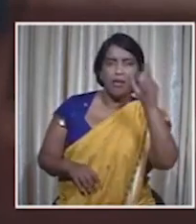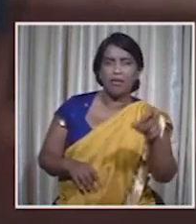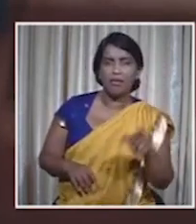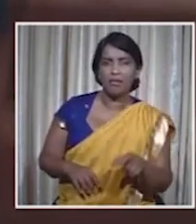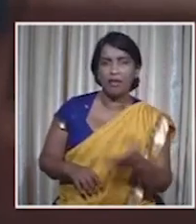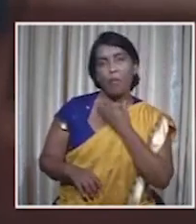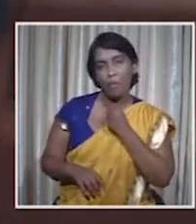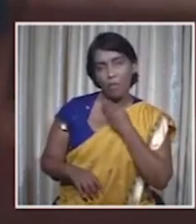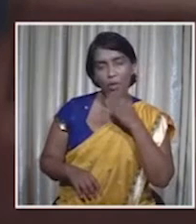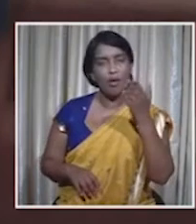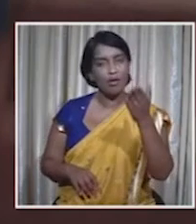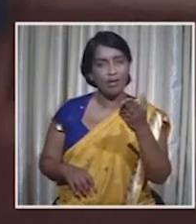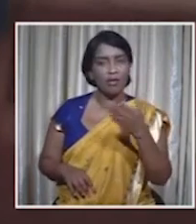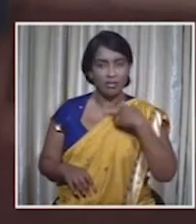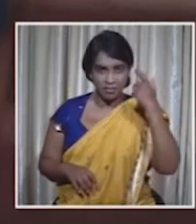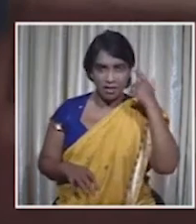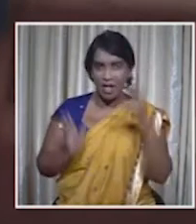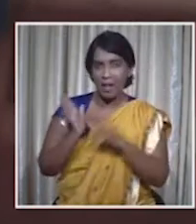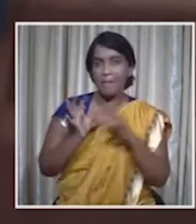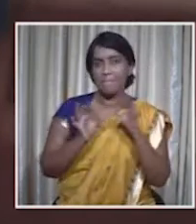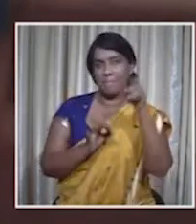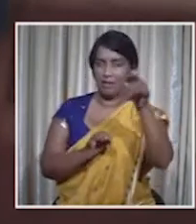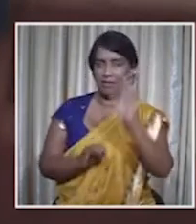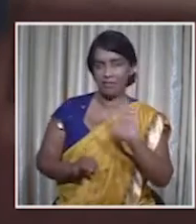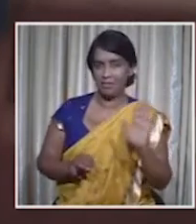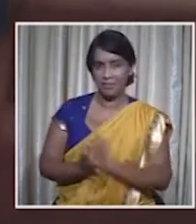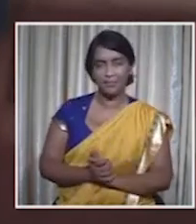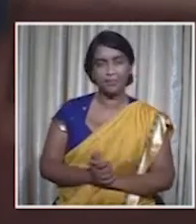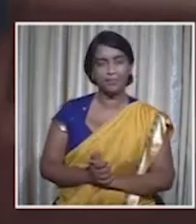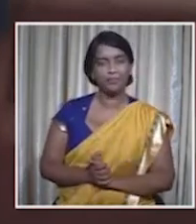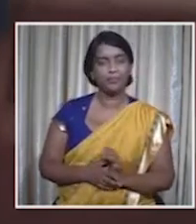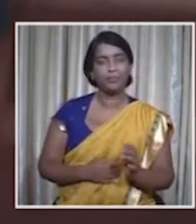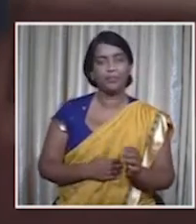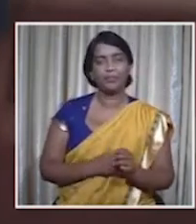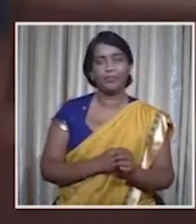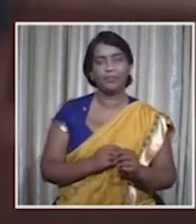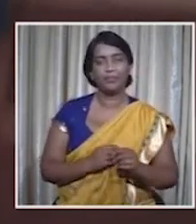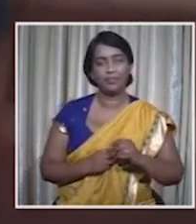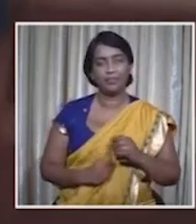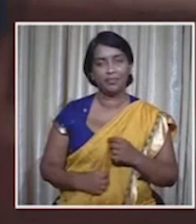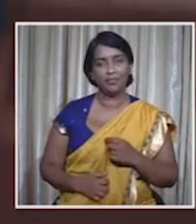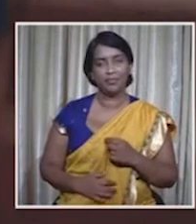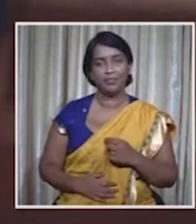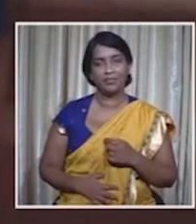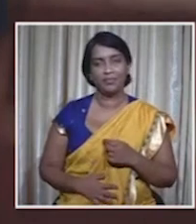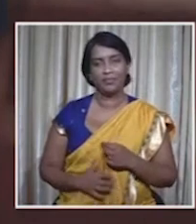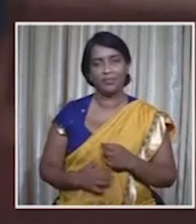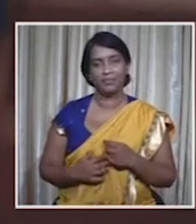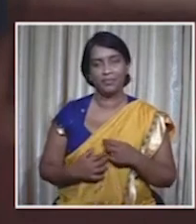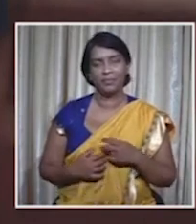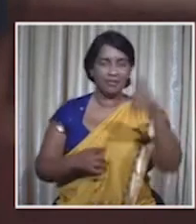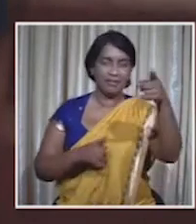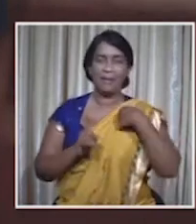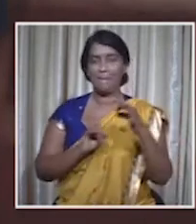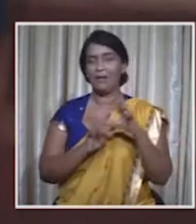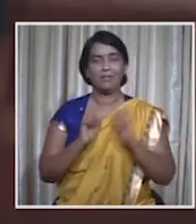බොරු තමුන්නාසර මතකයි නලිමන්නර මහත්තයා එහෙම කිව්වේ නෑ හරි එතුමා එතුමා එතුමා තුමාට මහත්ය පුත්‍රි ප්‍රශ්නයක් නෑ